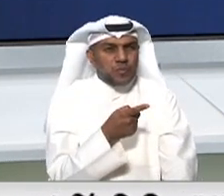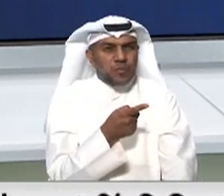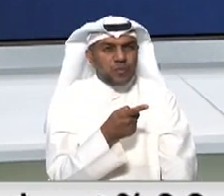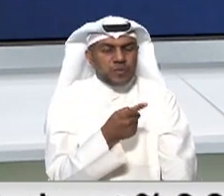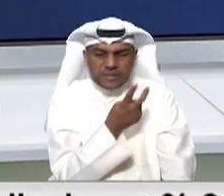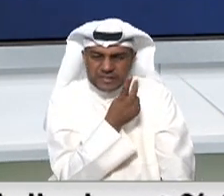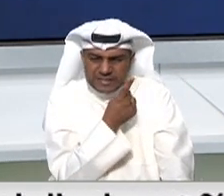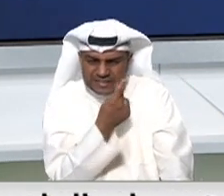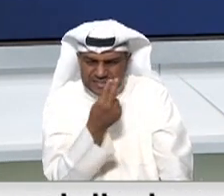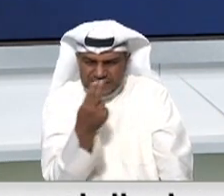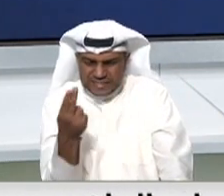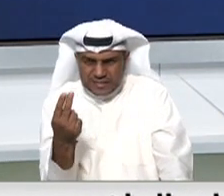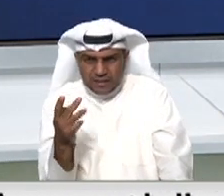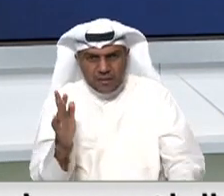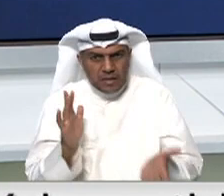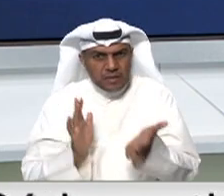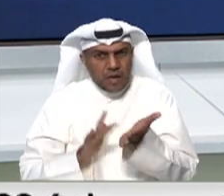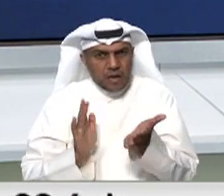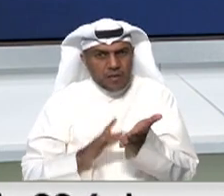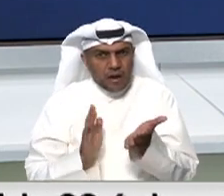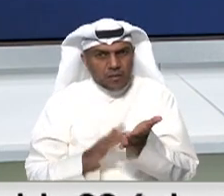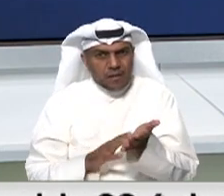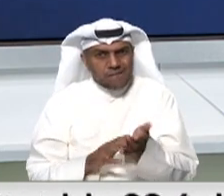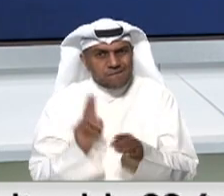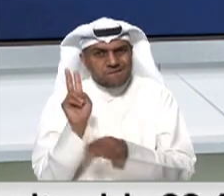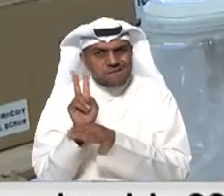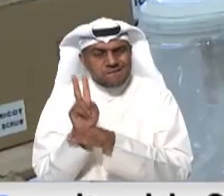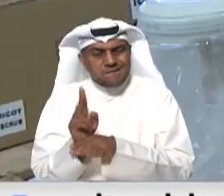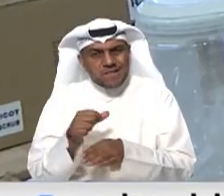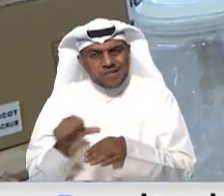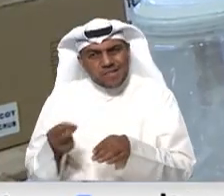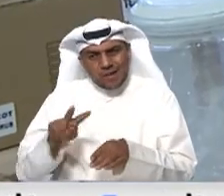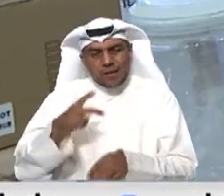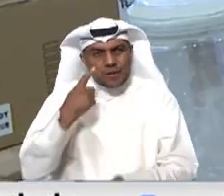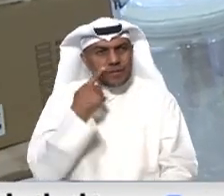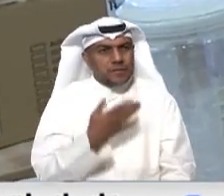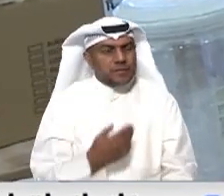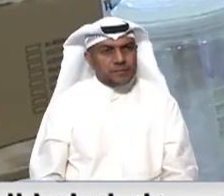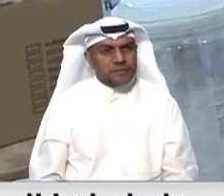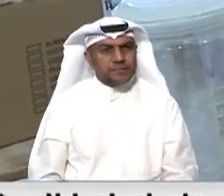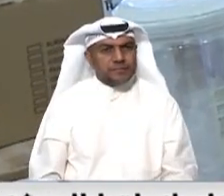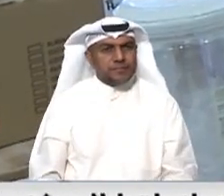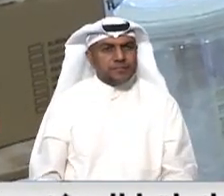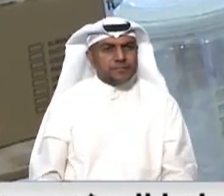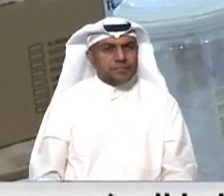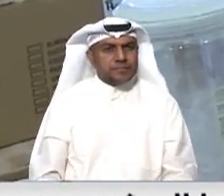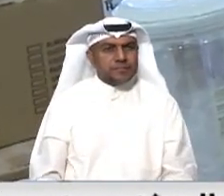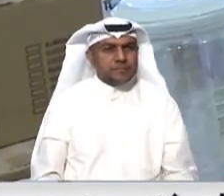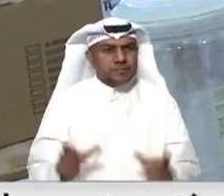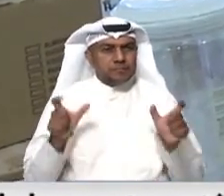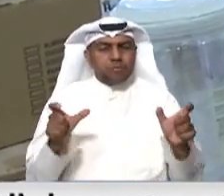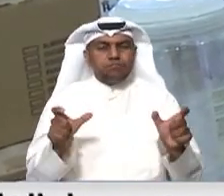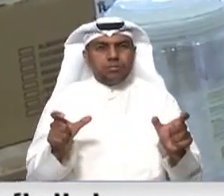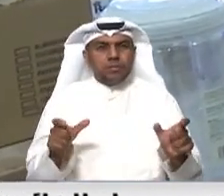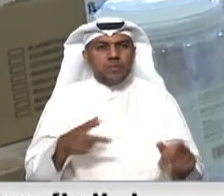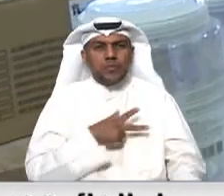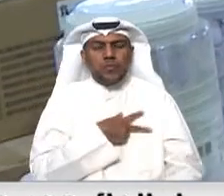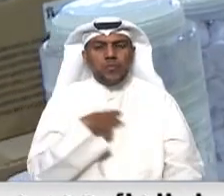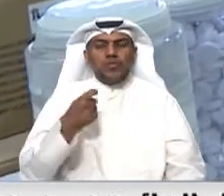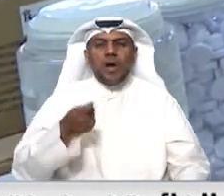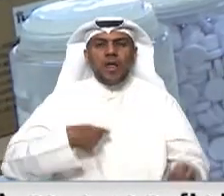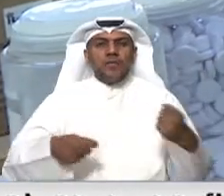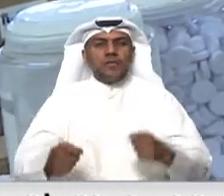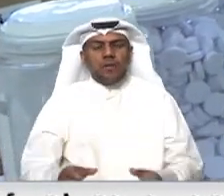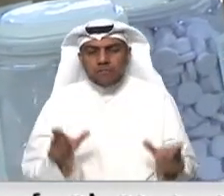منتهيه الصلاحيه اليكم التفاصيل الفرق الرقابيه التابعه لوزاره التجاره